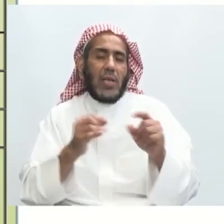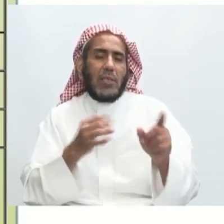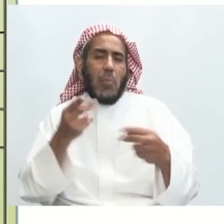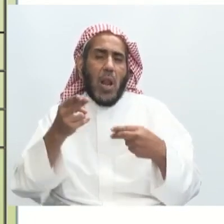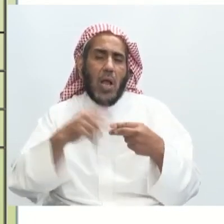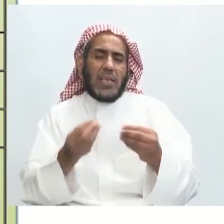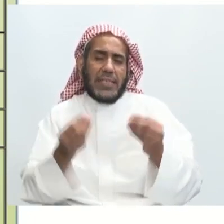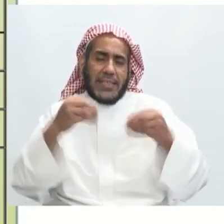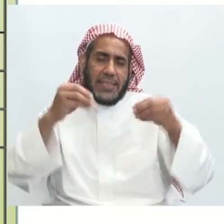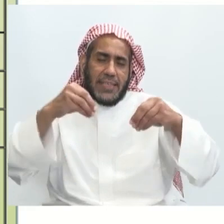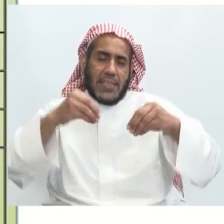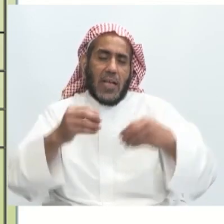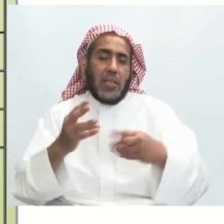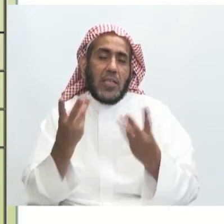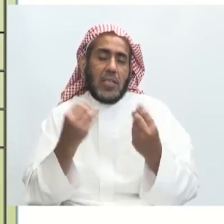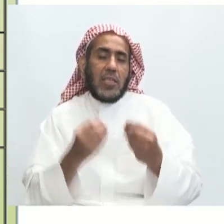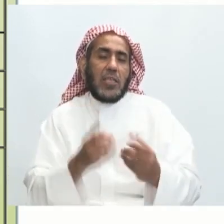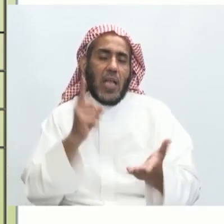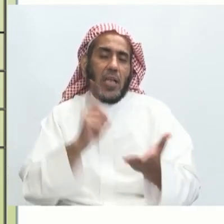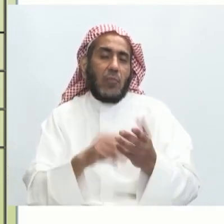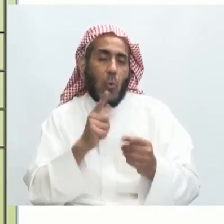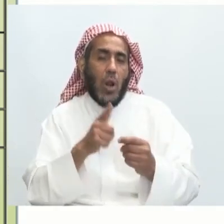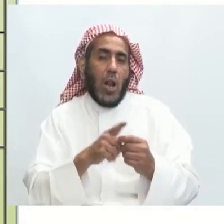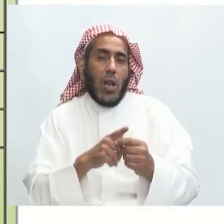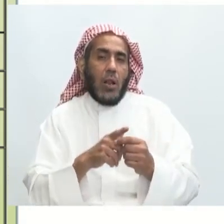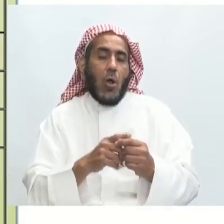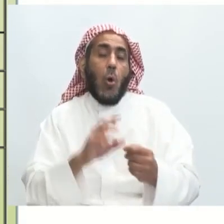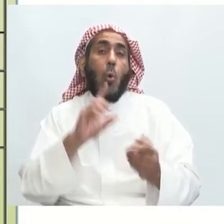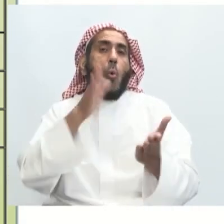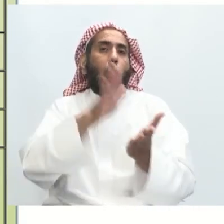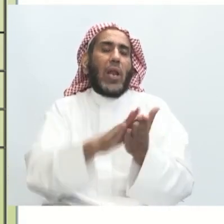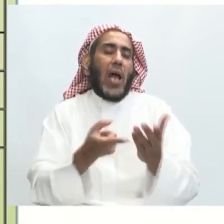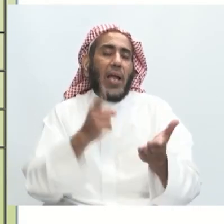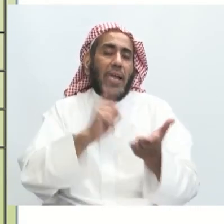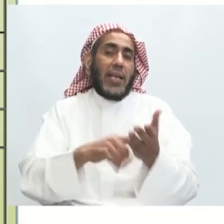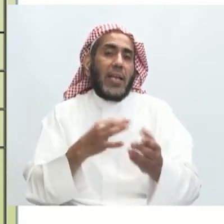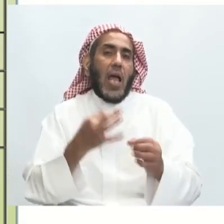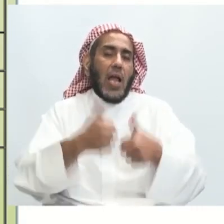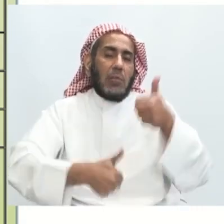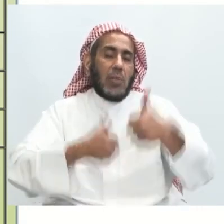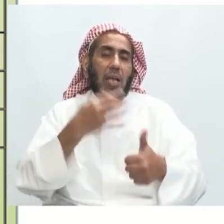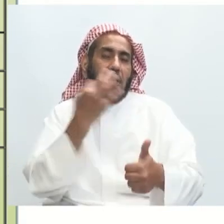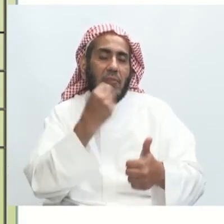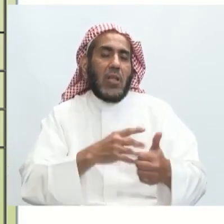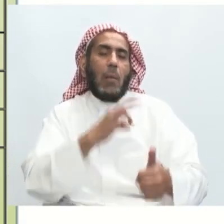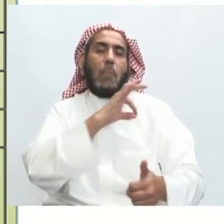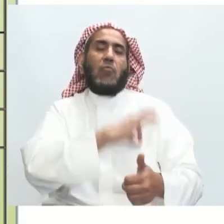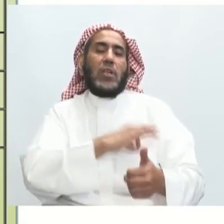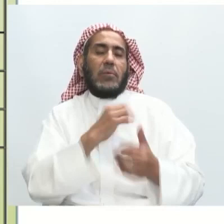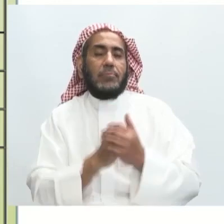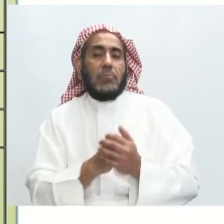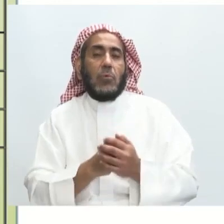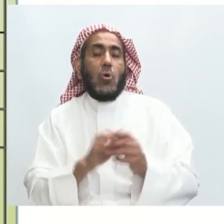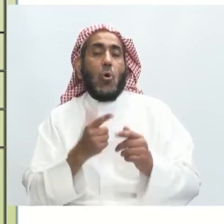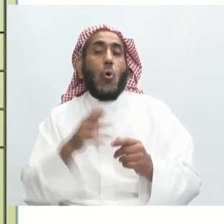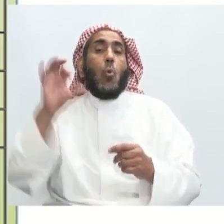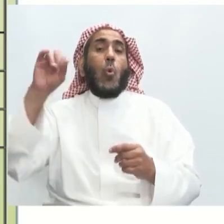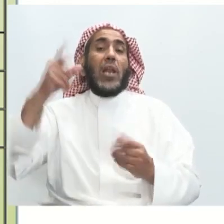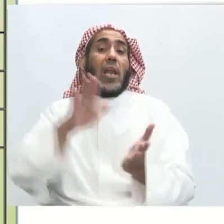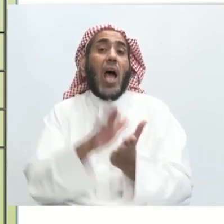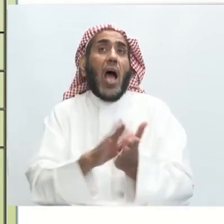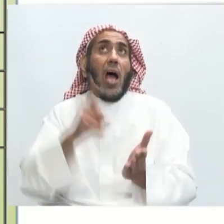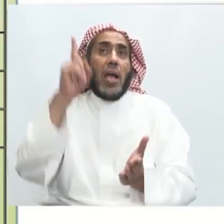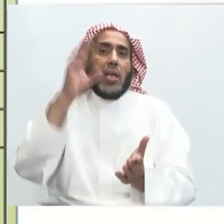الانكار يزيد عدد التاكيد فتقول هنا والله ان الامتحانات شفهيه مفيده وهنا والله